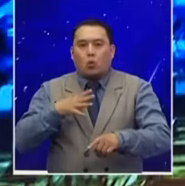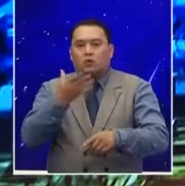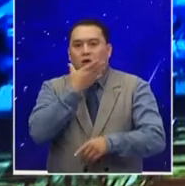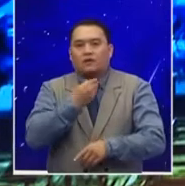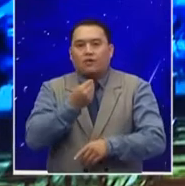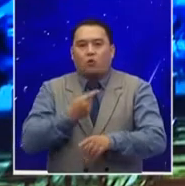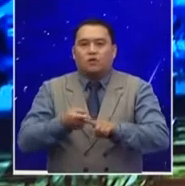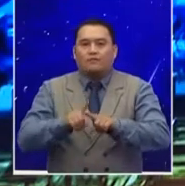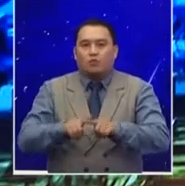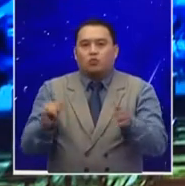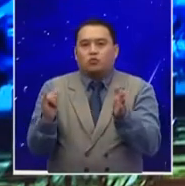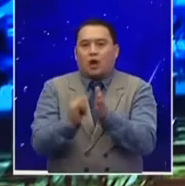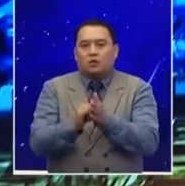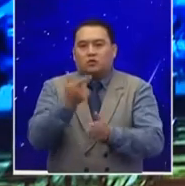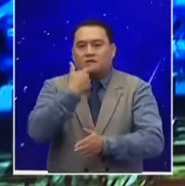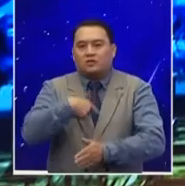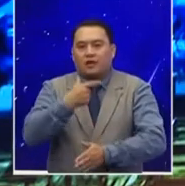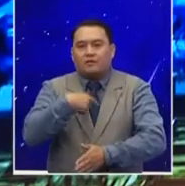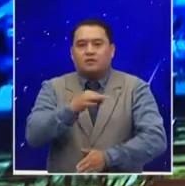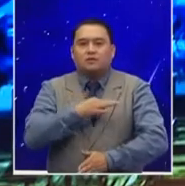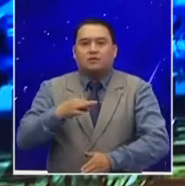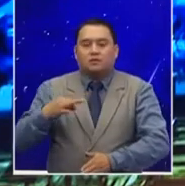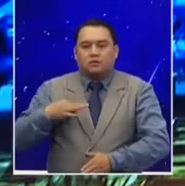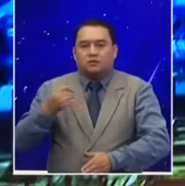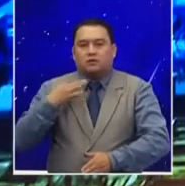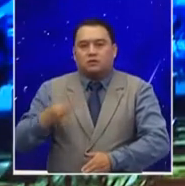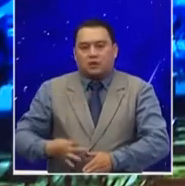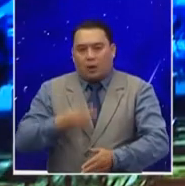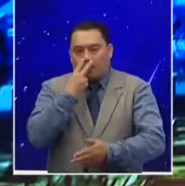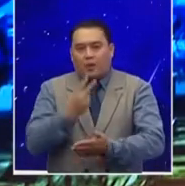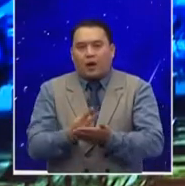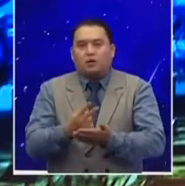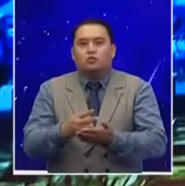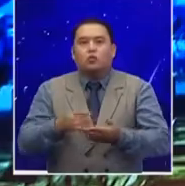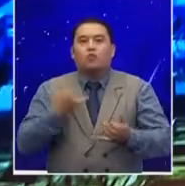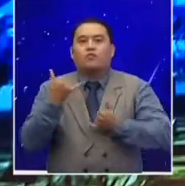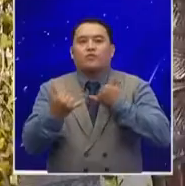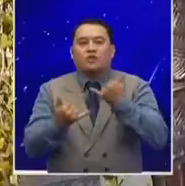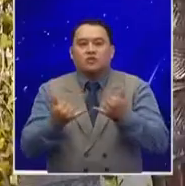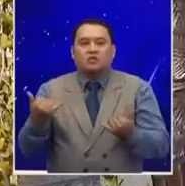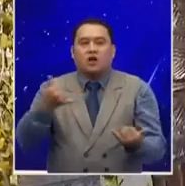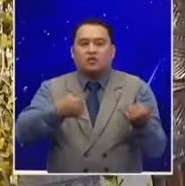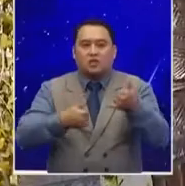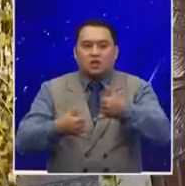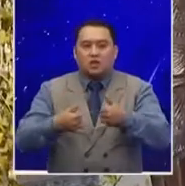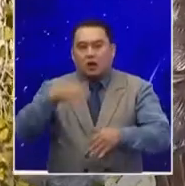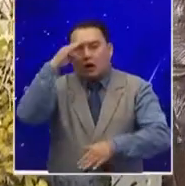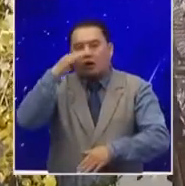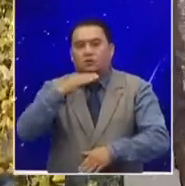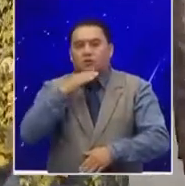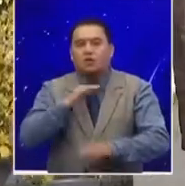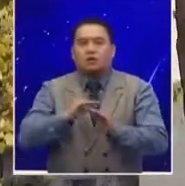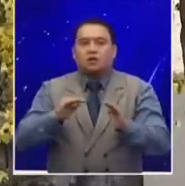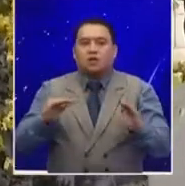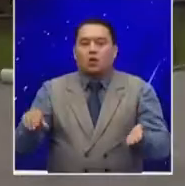изображен просветитель со своими сыновьями Акылбаем и Турагулом, символизирует взаимное уважение отца и детей. В торжественном